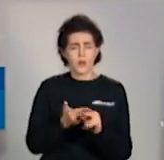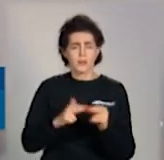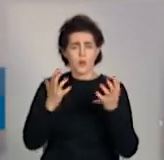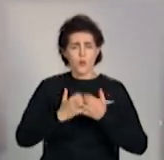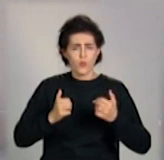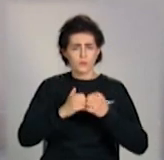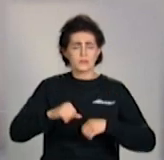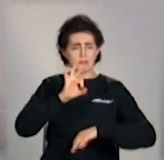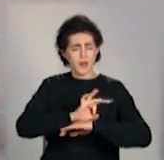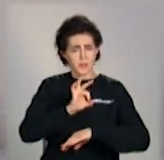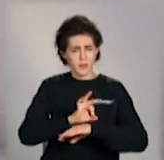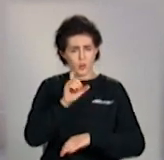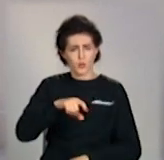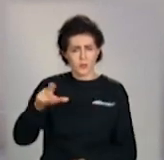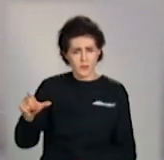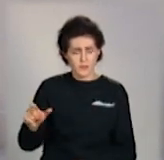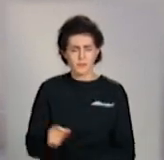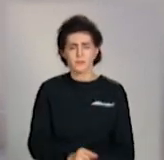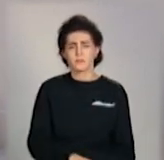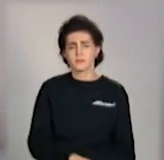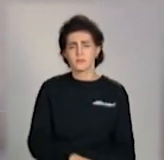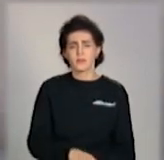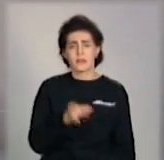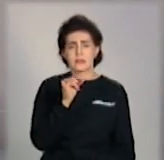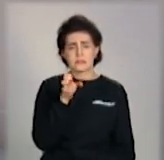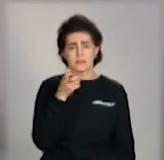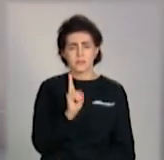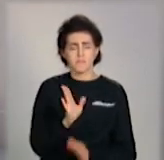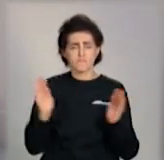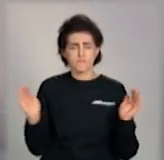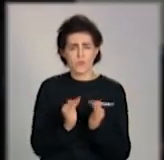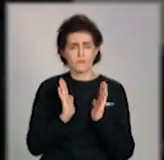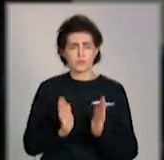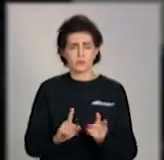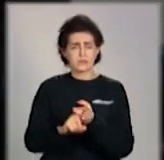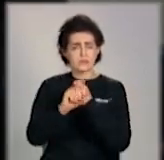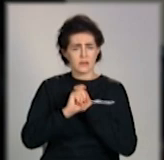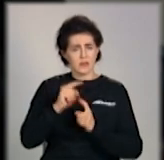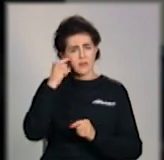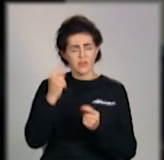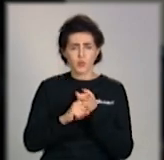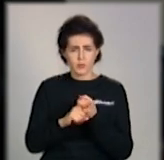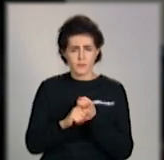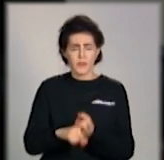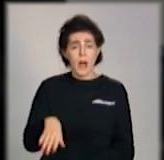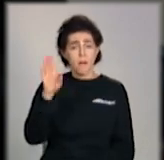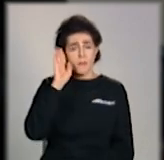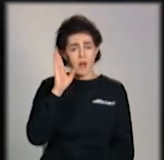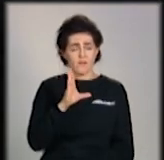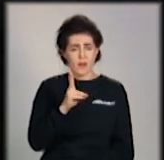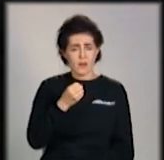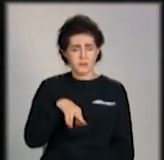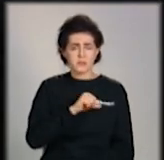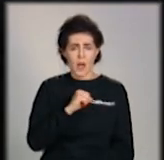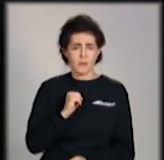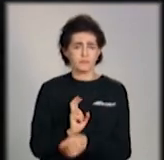количество заболеваемых людей, риск будет меньше заразиться коронавирусом. А от пан Владислав саме прийшов